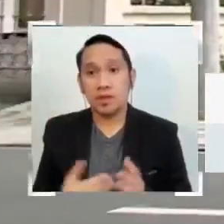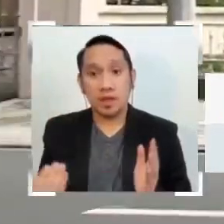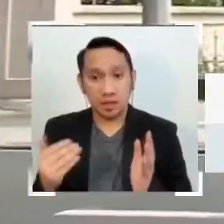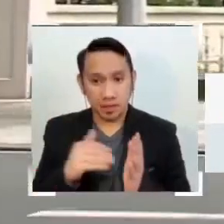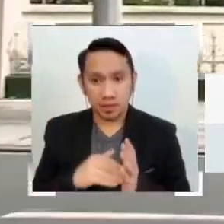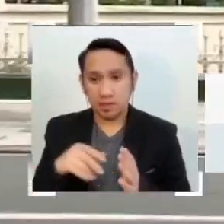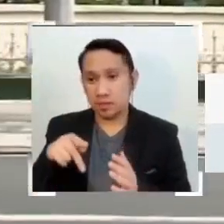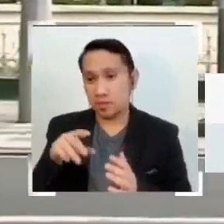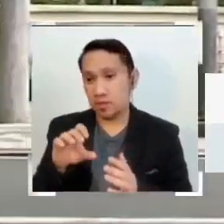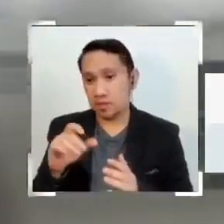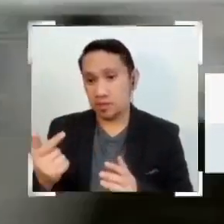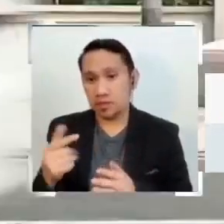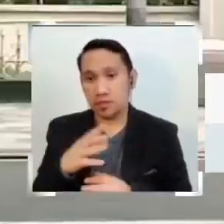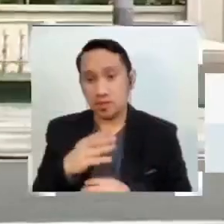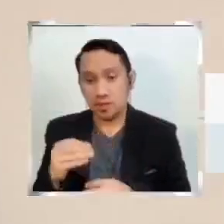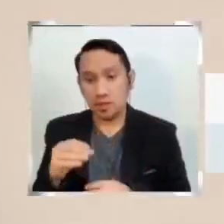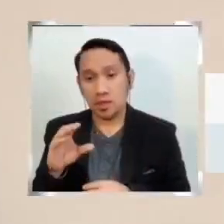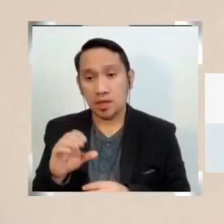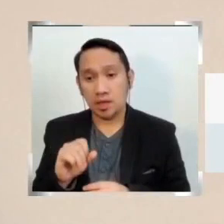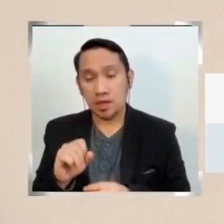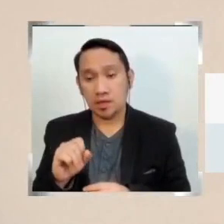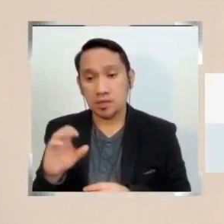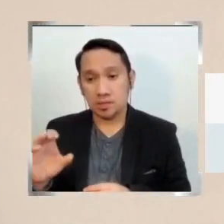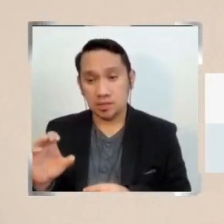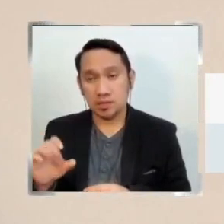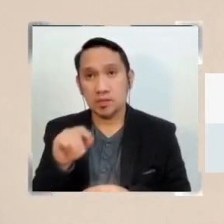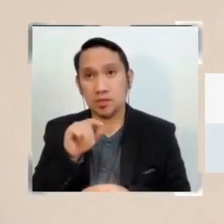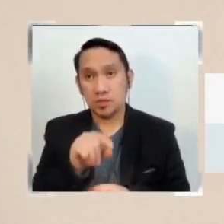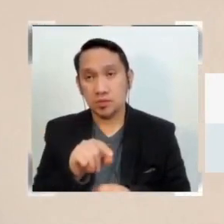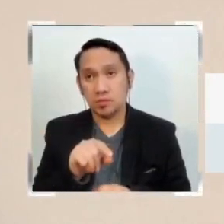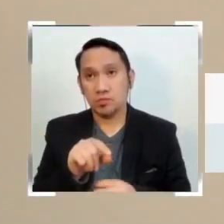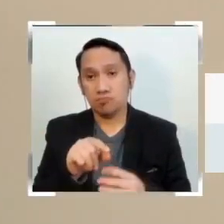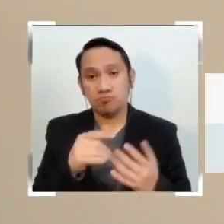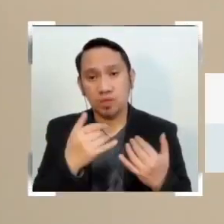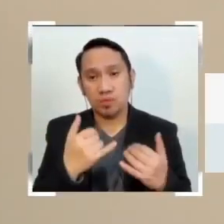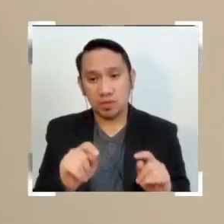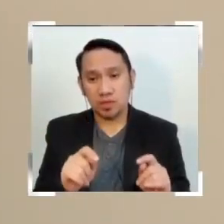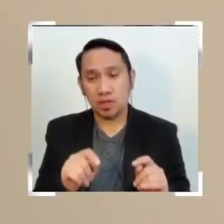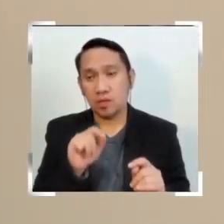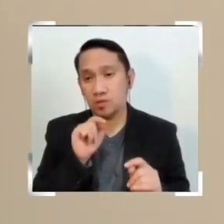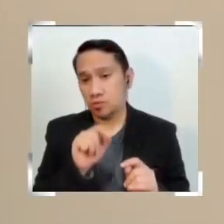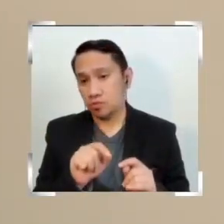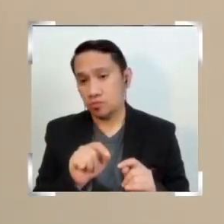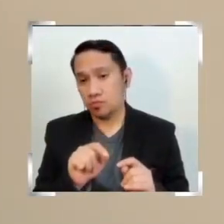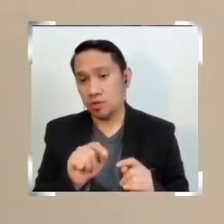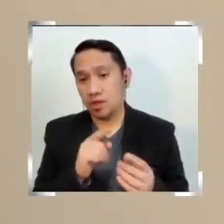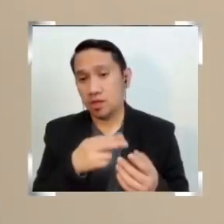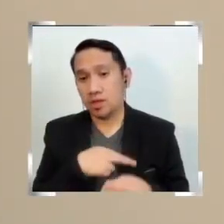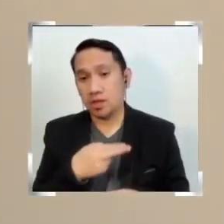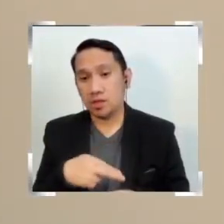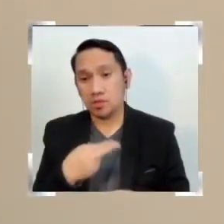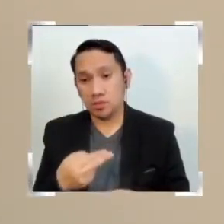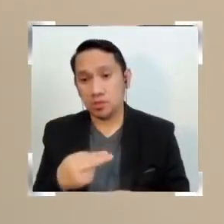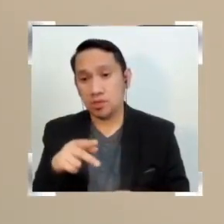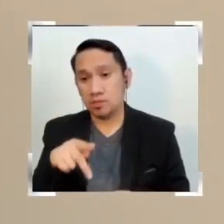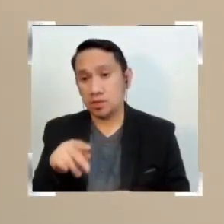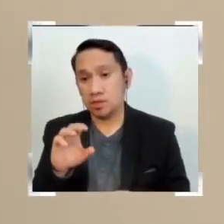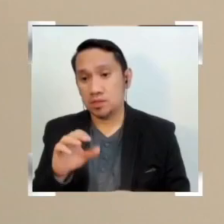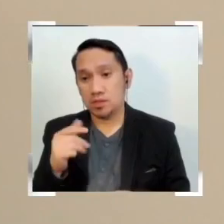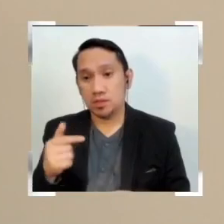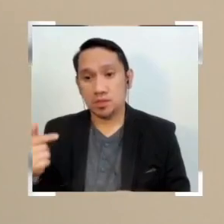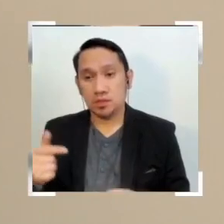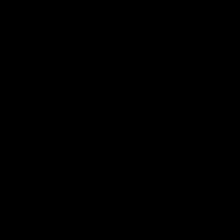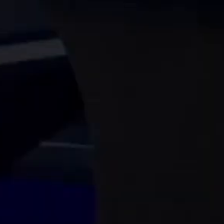pero kinatigan ng SC ang Sandiganbayan. Pinukuha pa ng GMA Integrated News ang reaksyon dito ng PCGG.